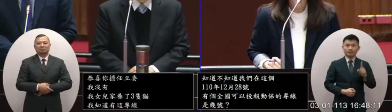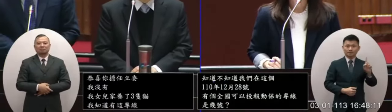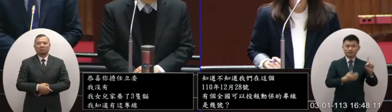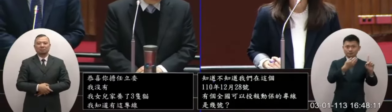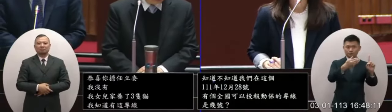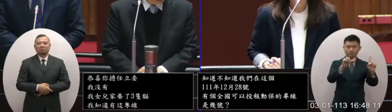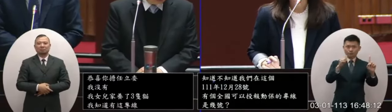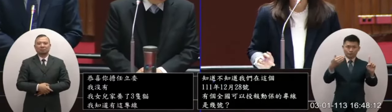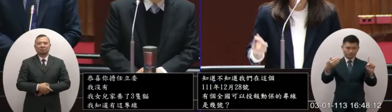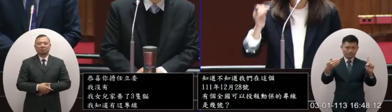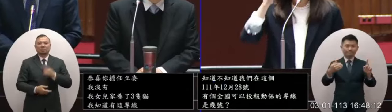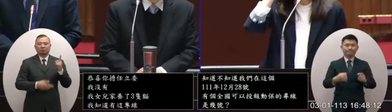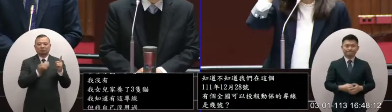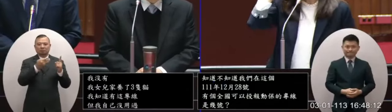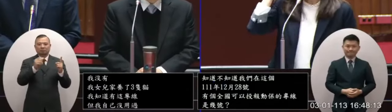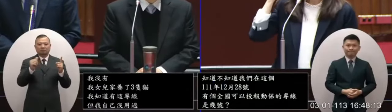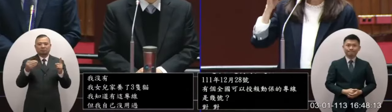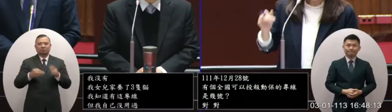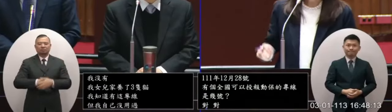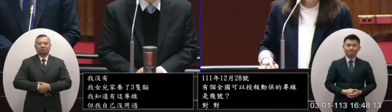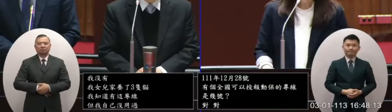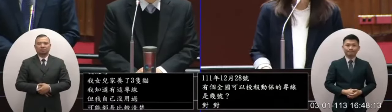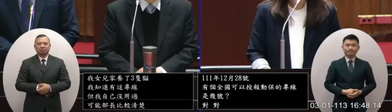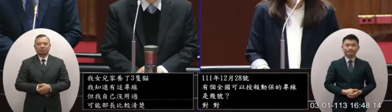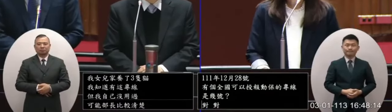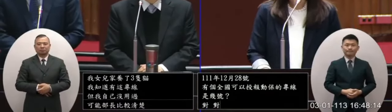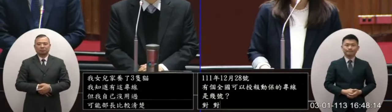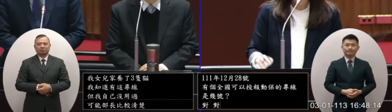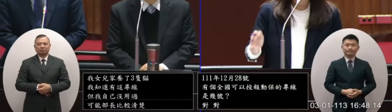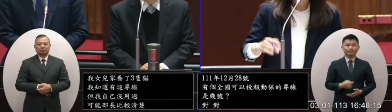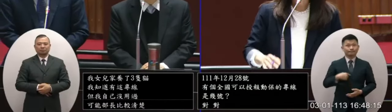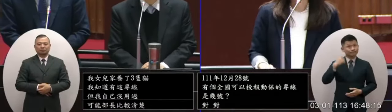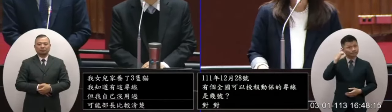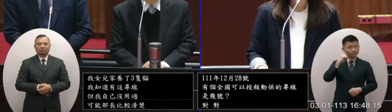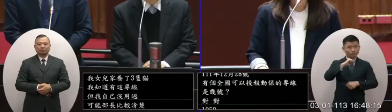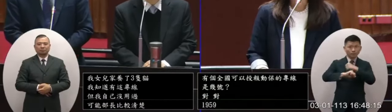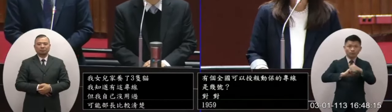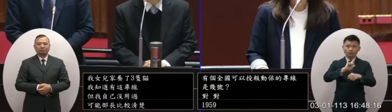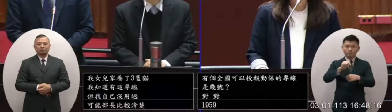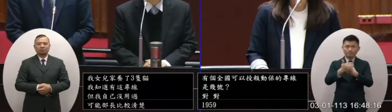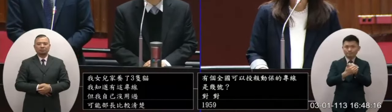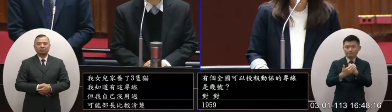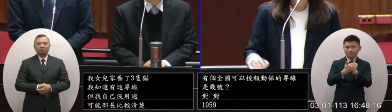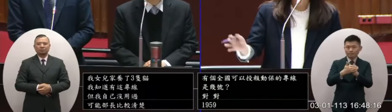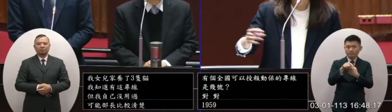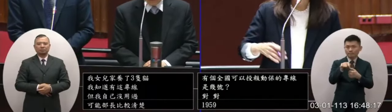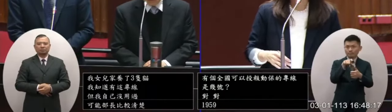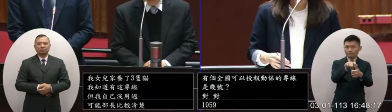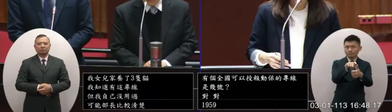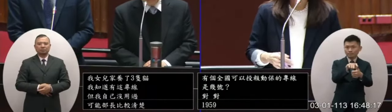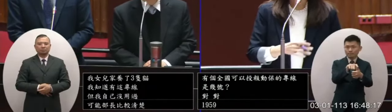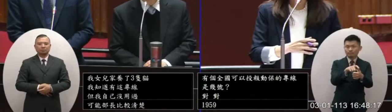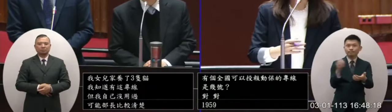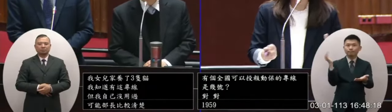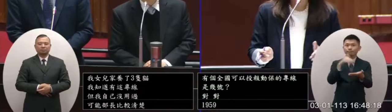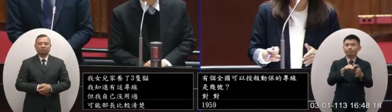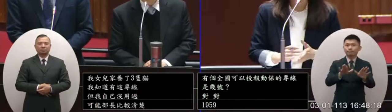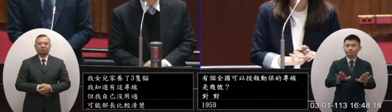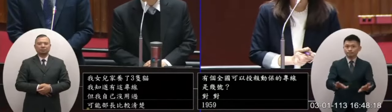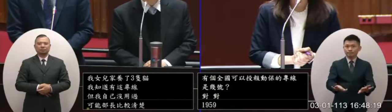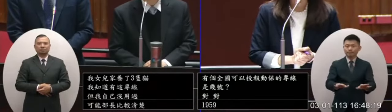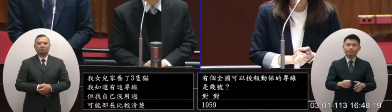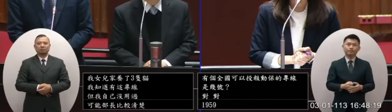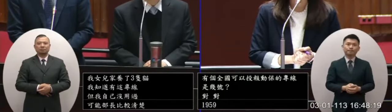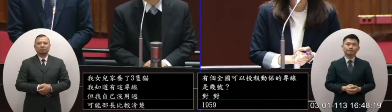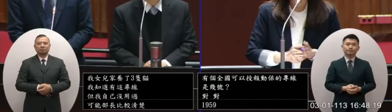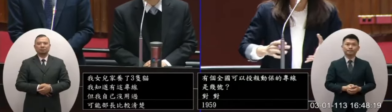1959。 1959。 对对对。我想这个动保的议题哦，其实到目前为止，其实从过去到现在，